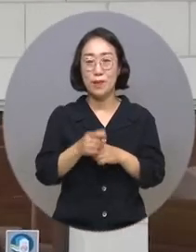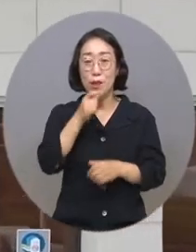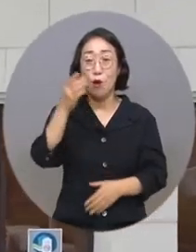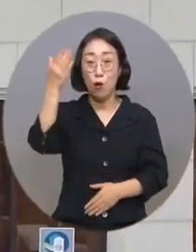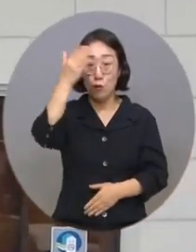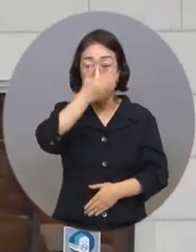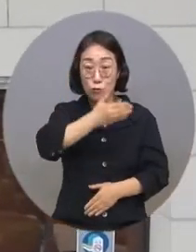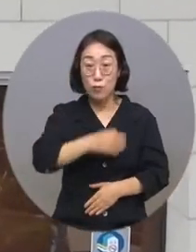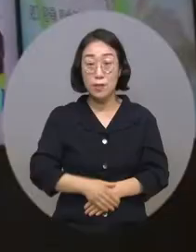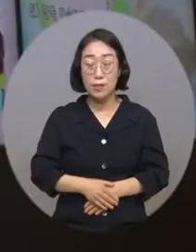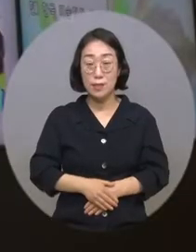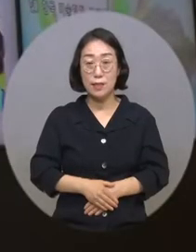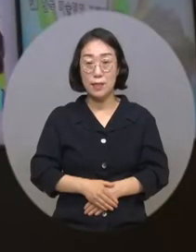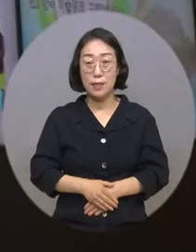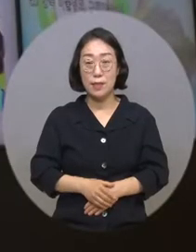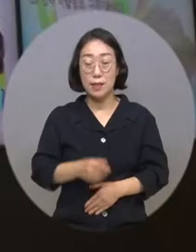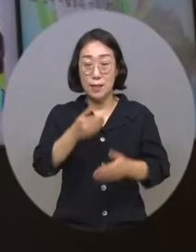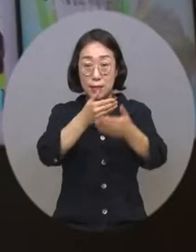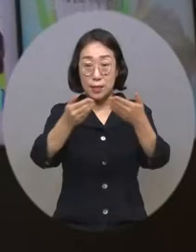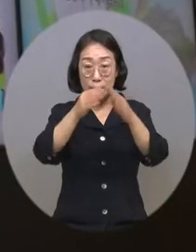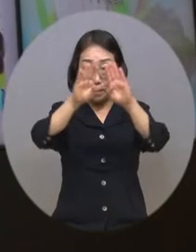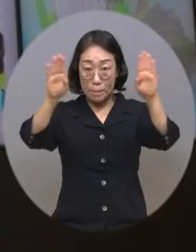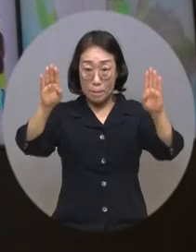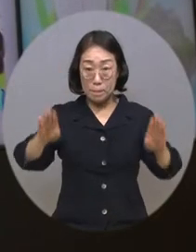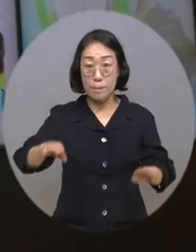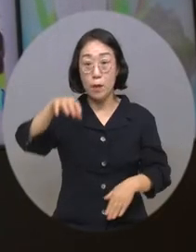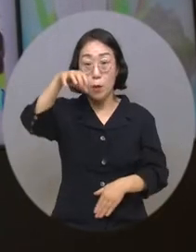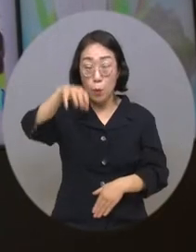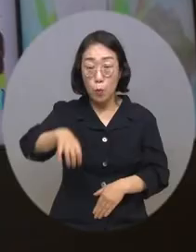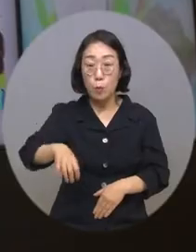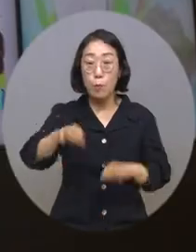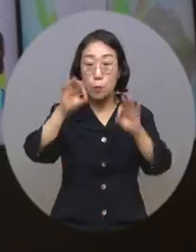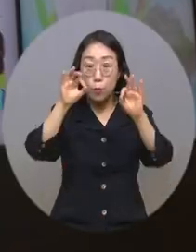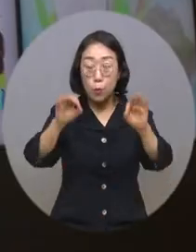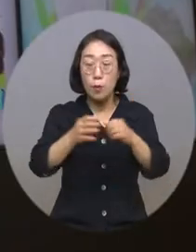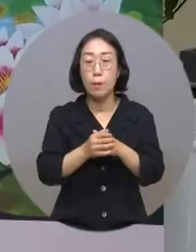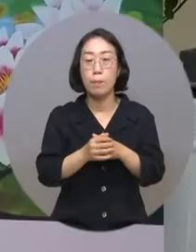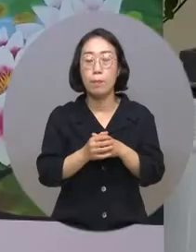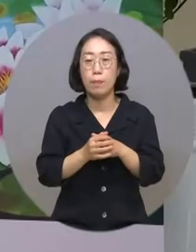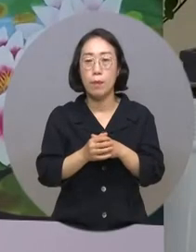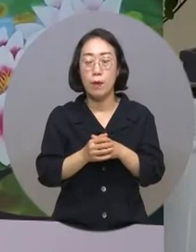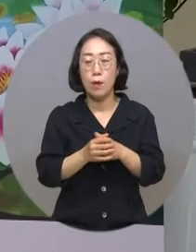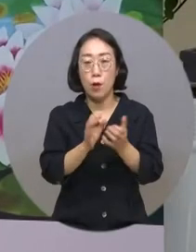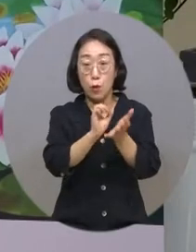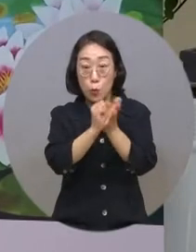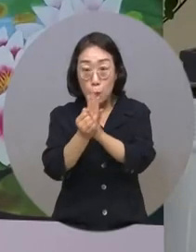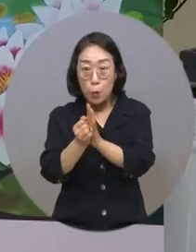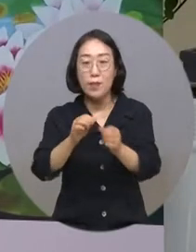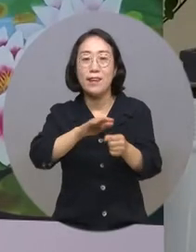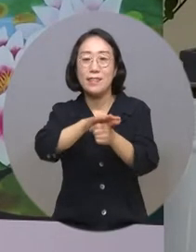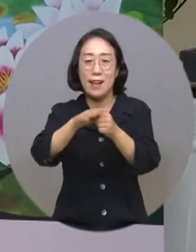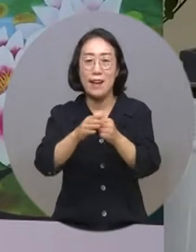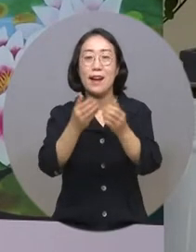여수시의회 갤러리에서는 연꽃을 주제로 그린 이춘희 작가의 연꽃 사랑전이 열렸습니다.